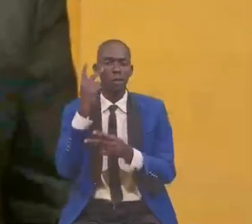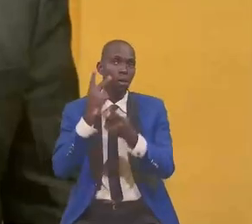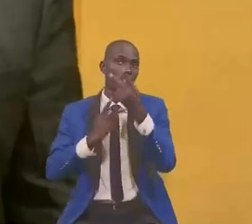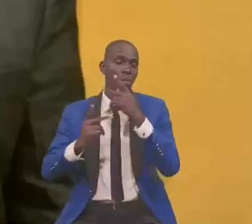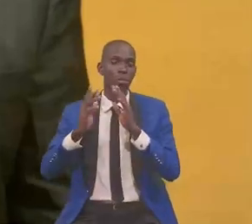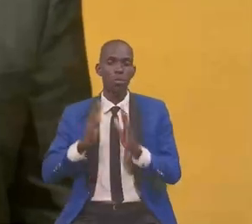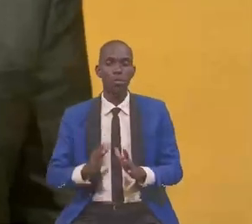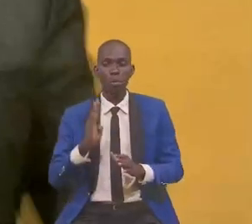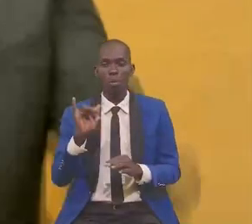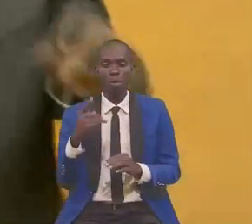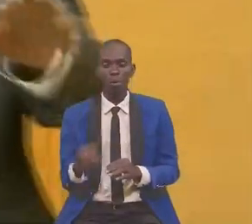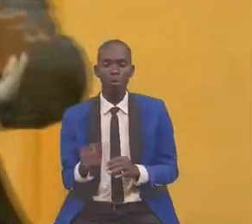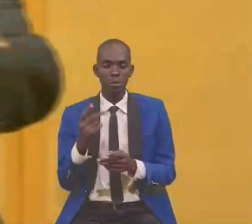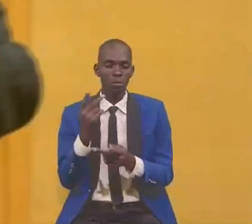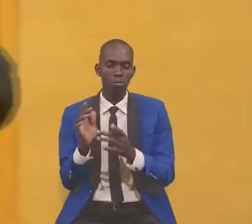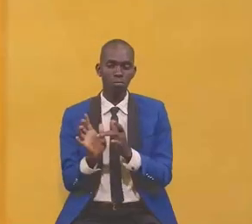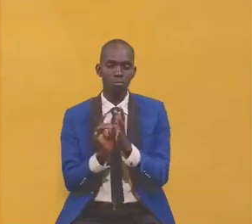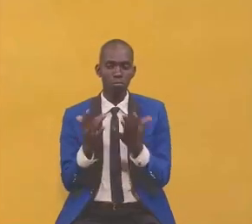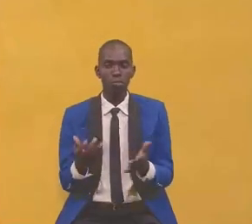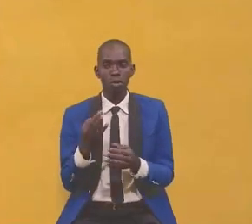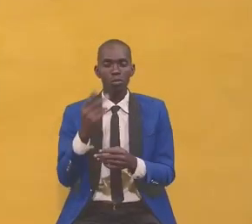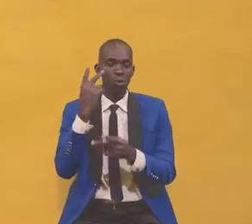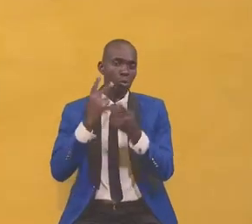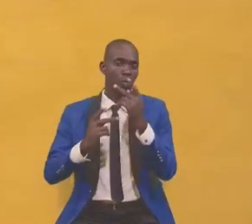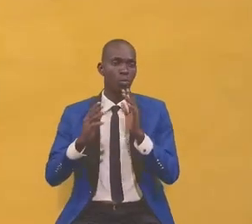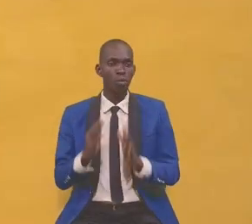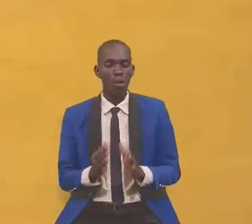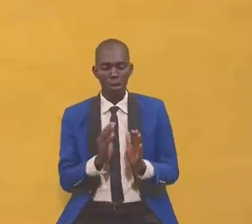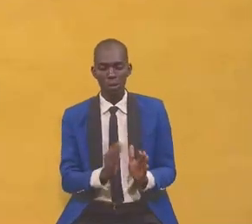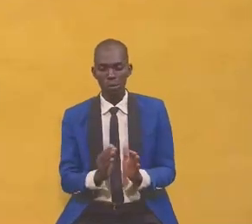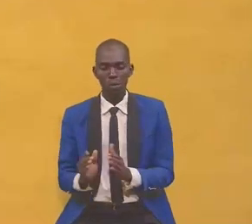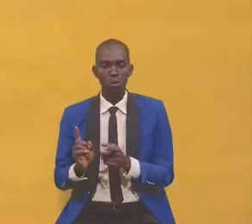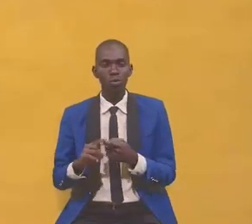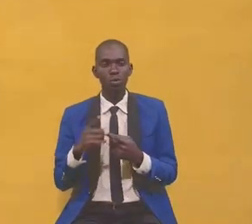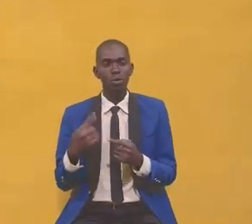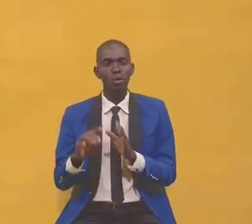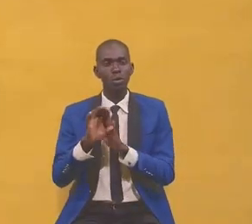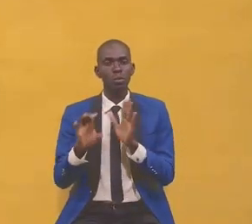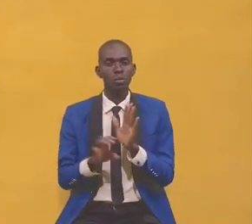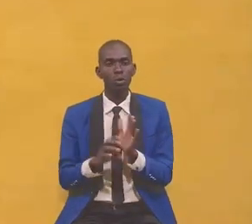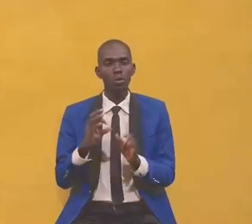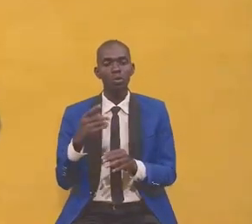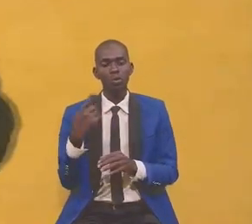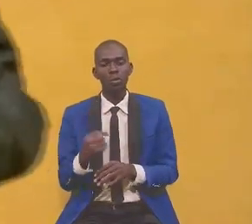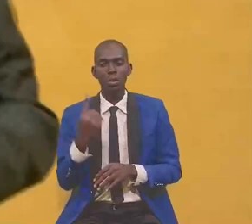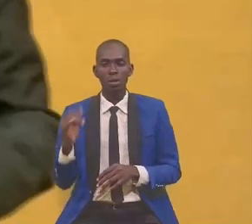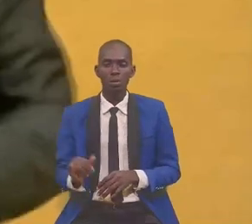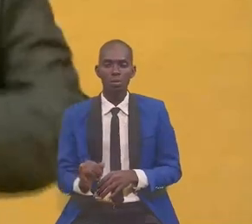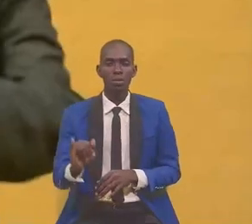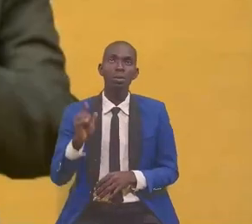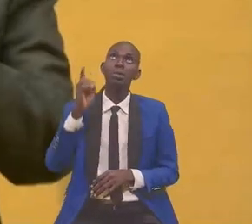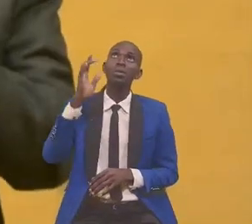par les écrits des prophètes. D'après l'ordre du Dieu éternel et porté à la